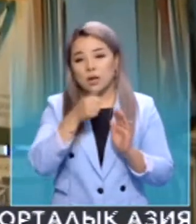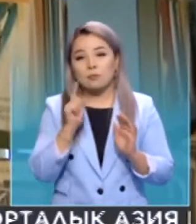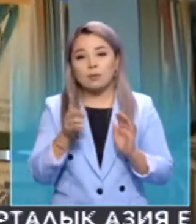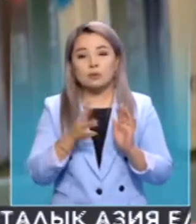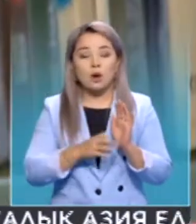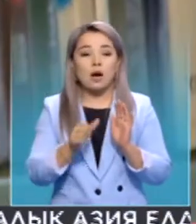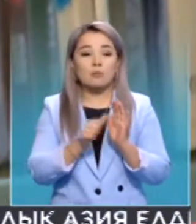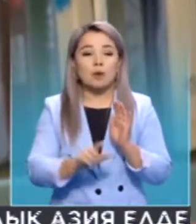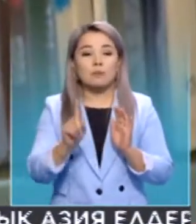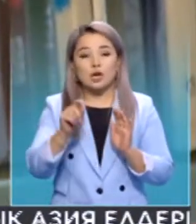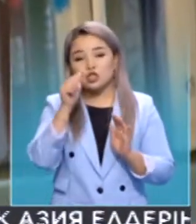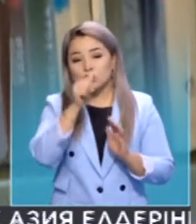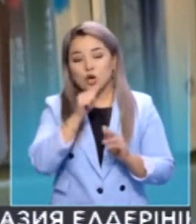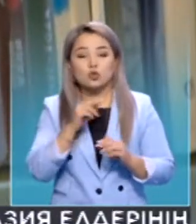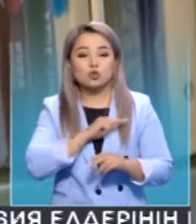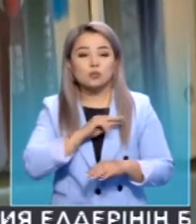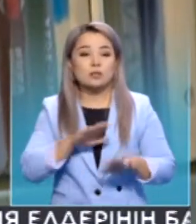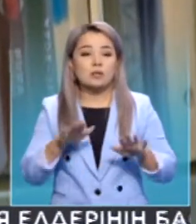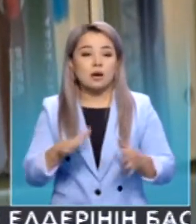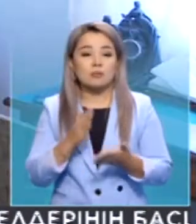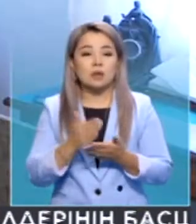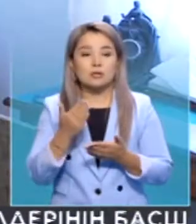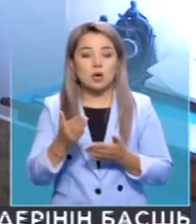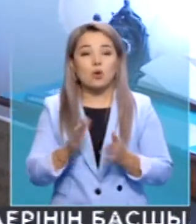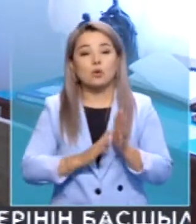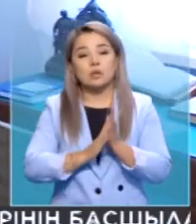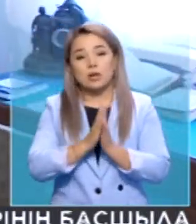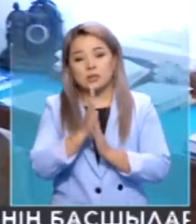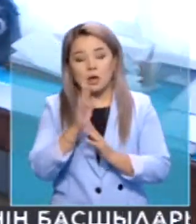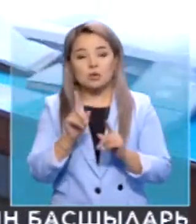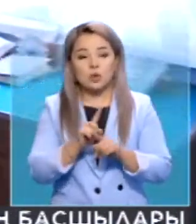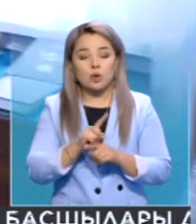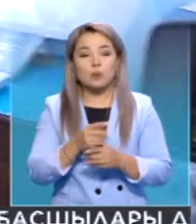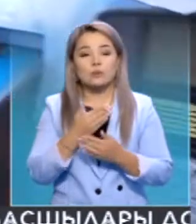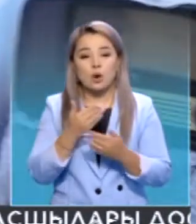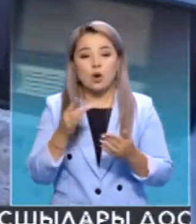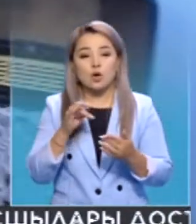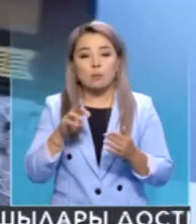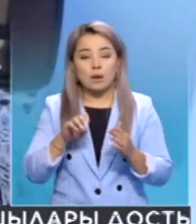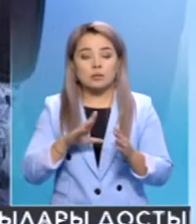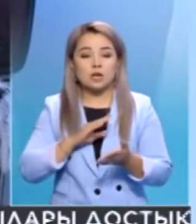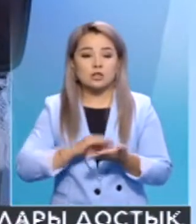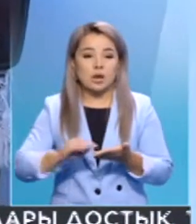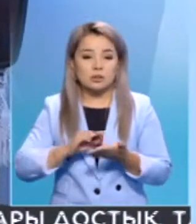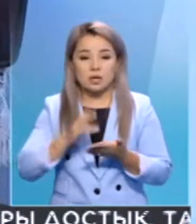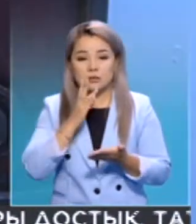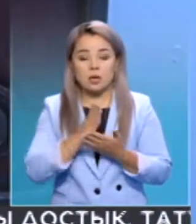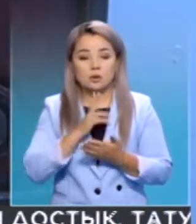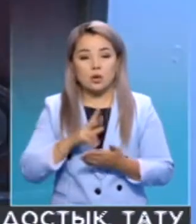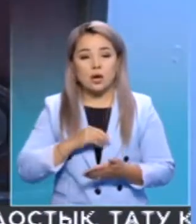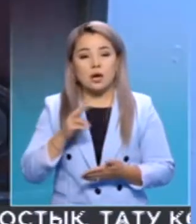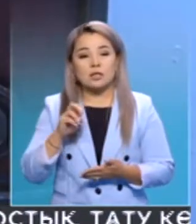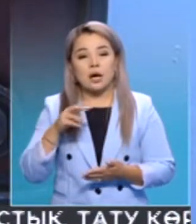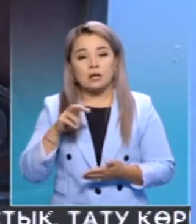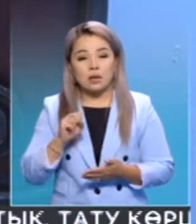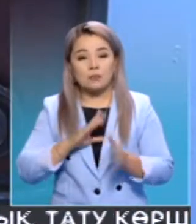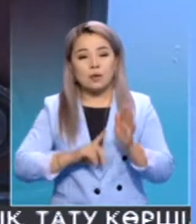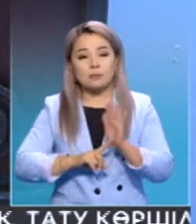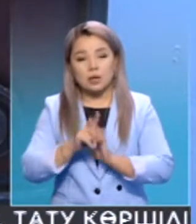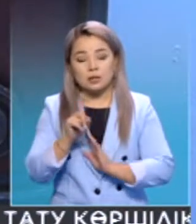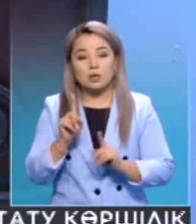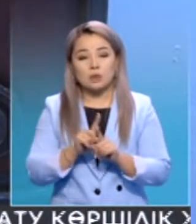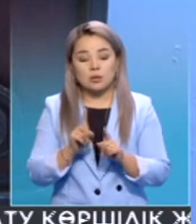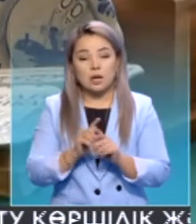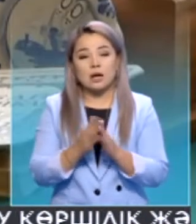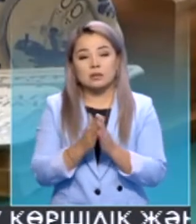1959-61 жылдары тұрып, жұмыс істеген. Сонымен бірге Өскен өркен атты соңғы романын жазуды бастаған. Оның қызы Ләйлә Мұхтарқызының бастамасымен